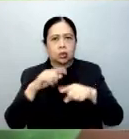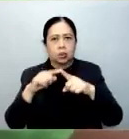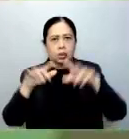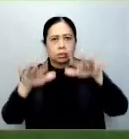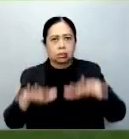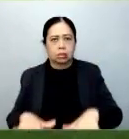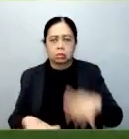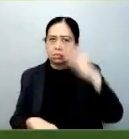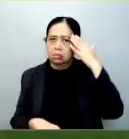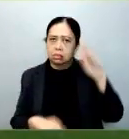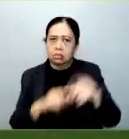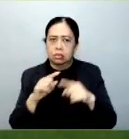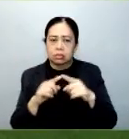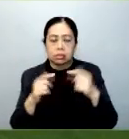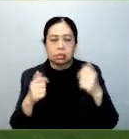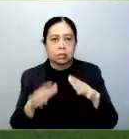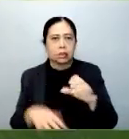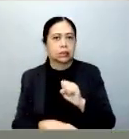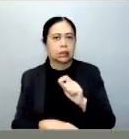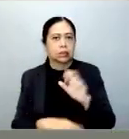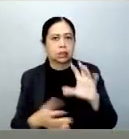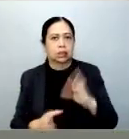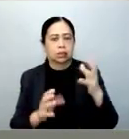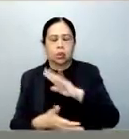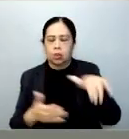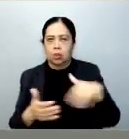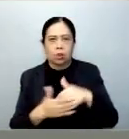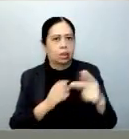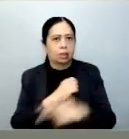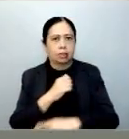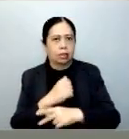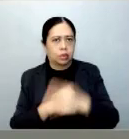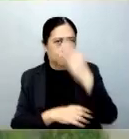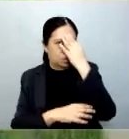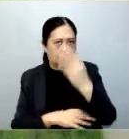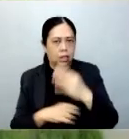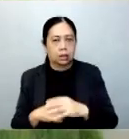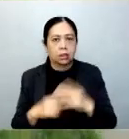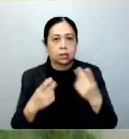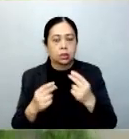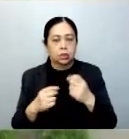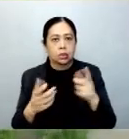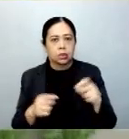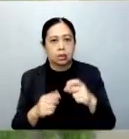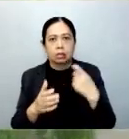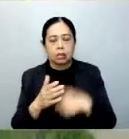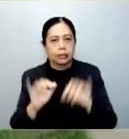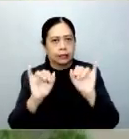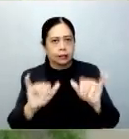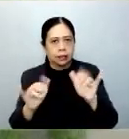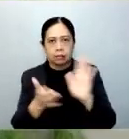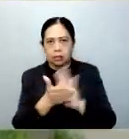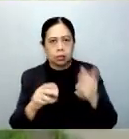aming barangay. Nasa ilalim ngayon ng state of calamity ang buong lalawigan ng Bulacan. Nagpatupad na rin ng price freeze sa mga pangunahing bilihin para